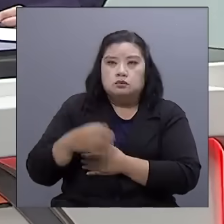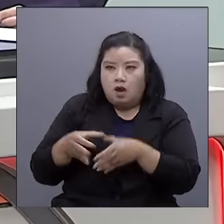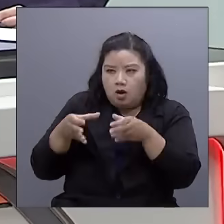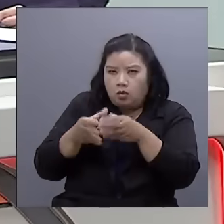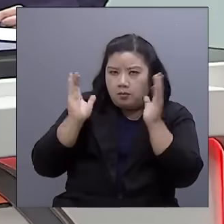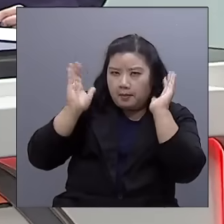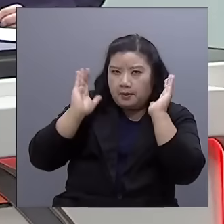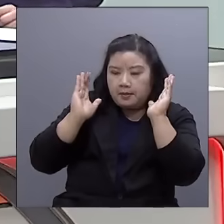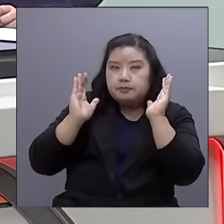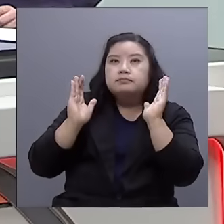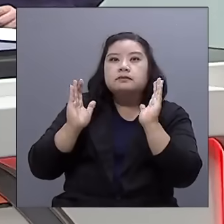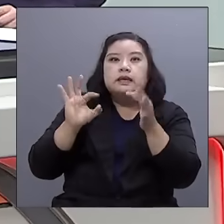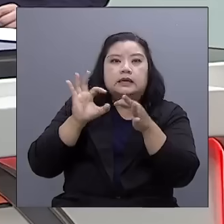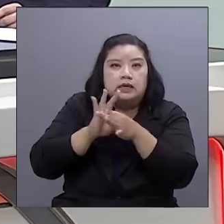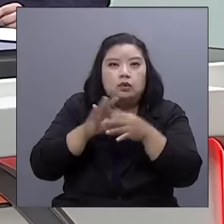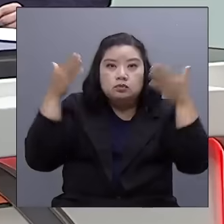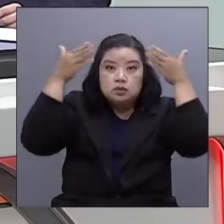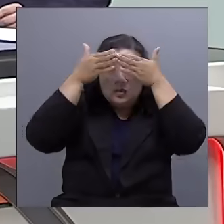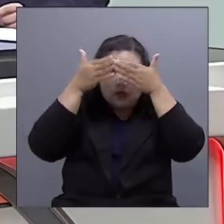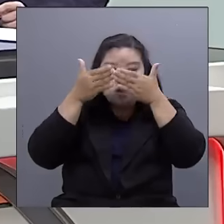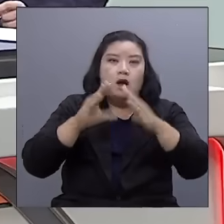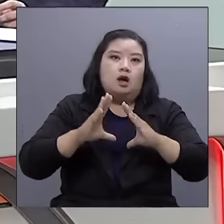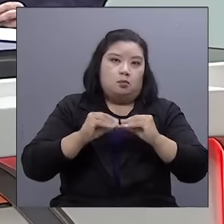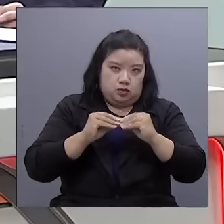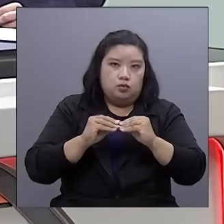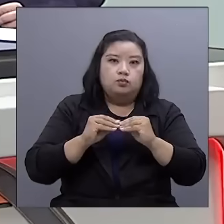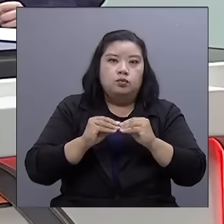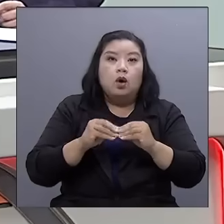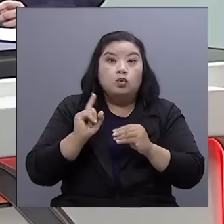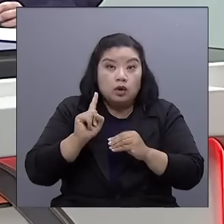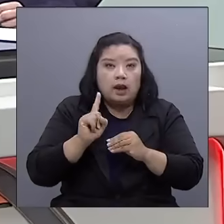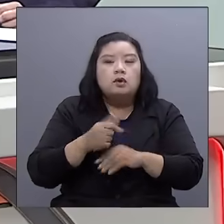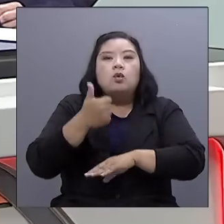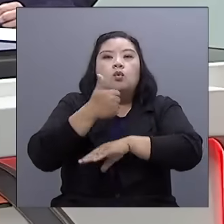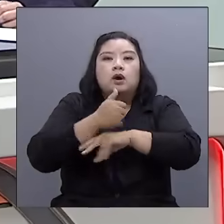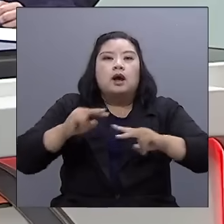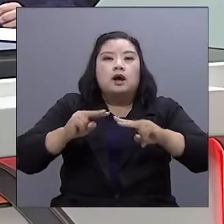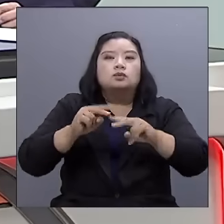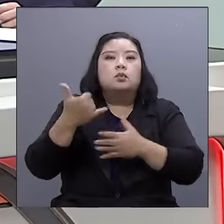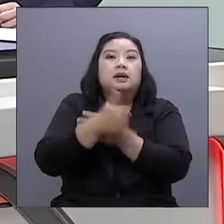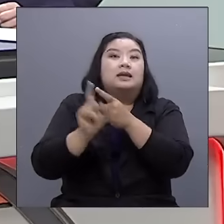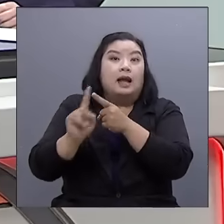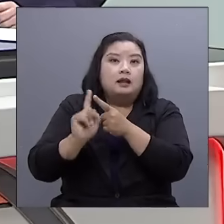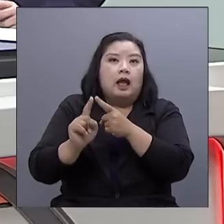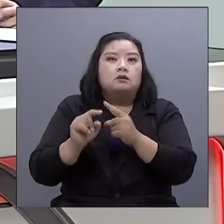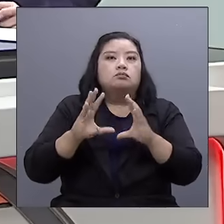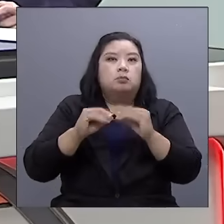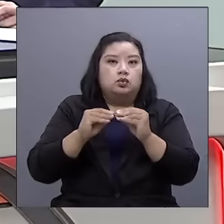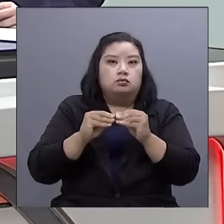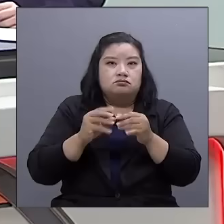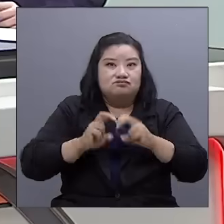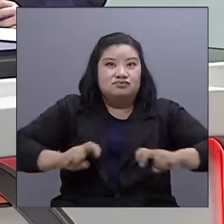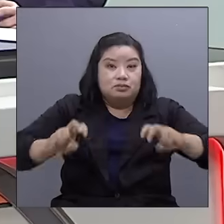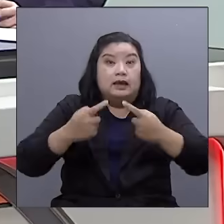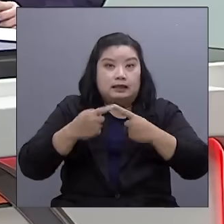โดยเฉพาะในช่วงที่อินโดนีเซียจัดประชุมรัฐมนตรีต่างประเทศอาเซียนชิ้นดังรัฐมนตรีต่างประเทศจีนเนี่ยเขาไม่ได้